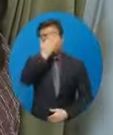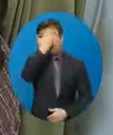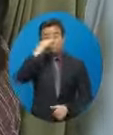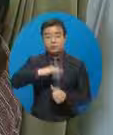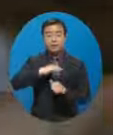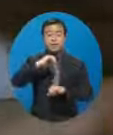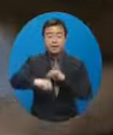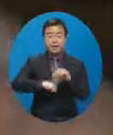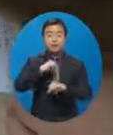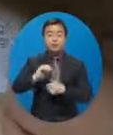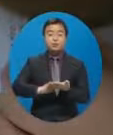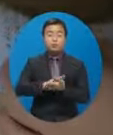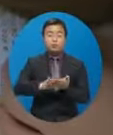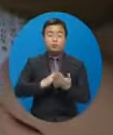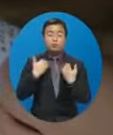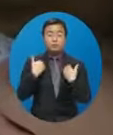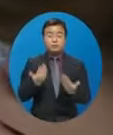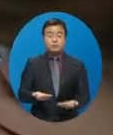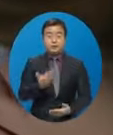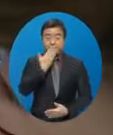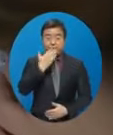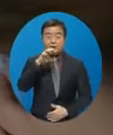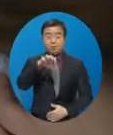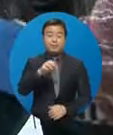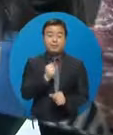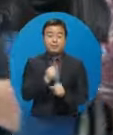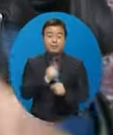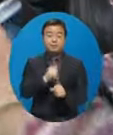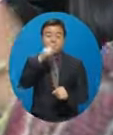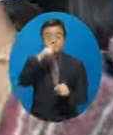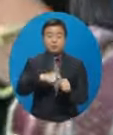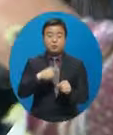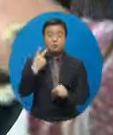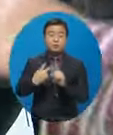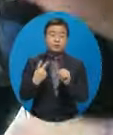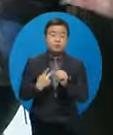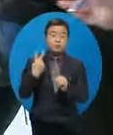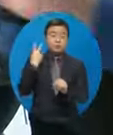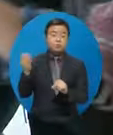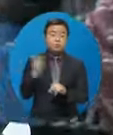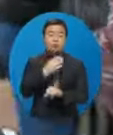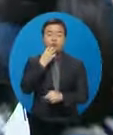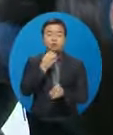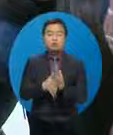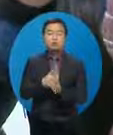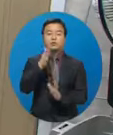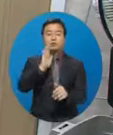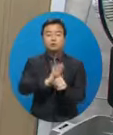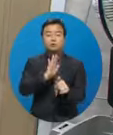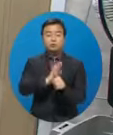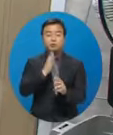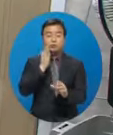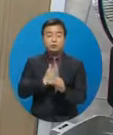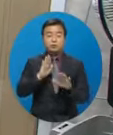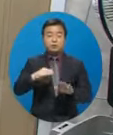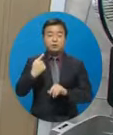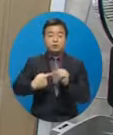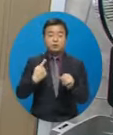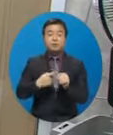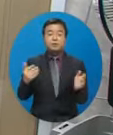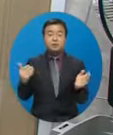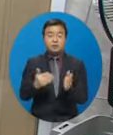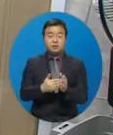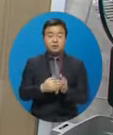마음껏 놀고 쉴수 있는 공간을 만들자는 취지로 서울시가 2년 전부터 지원하고 있습니다. 올해까지 서울에서만